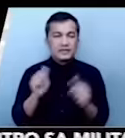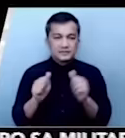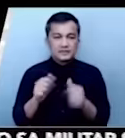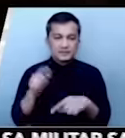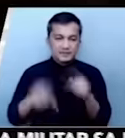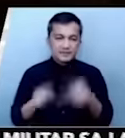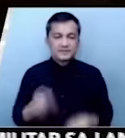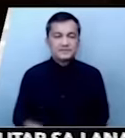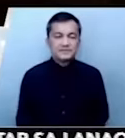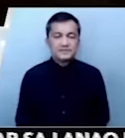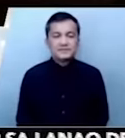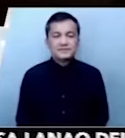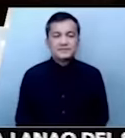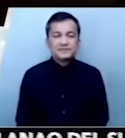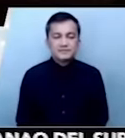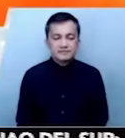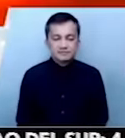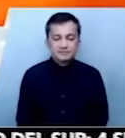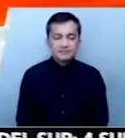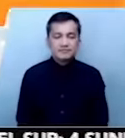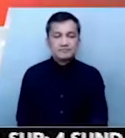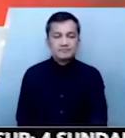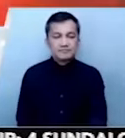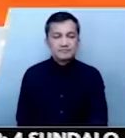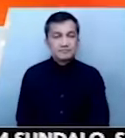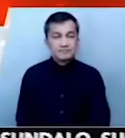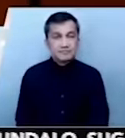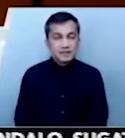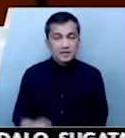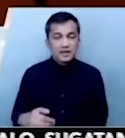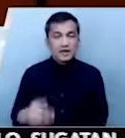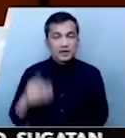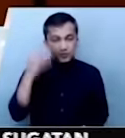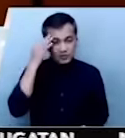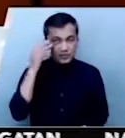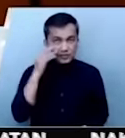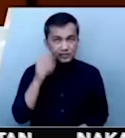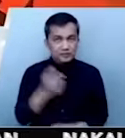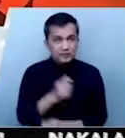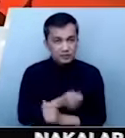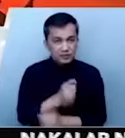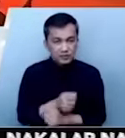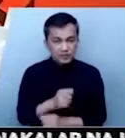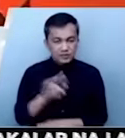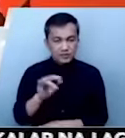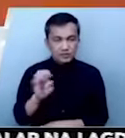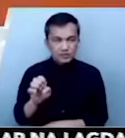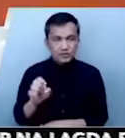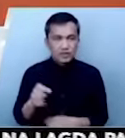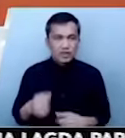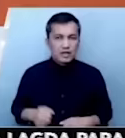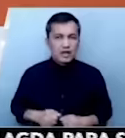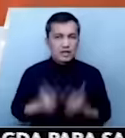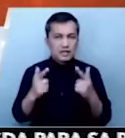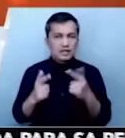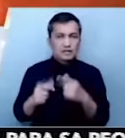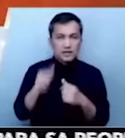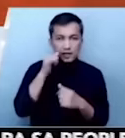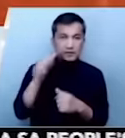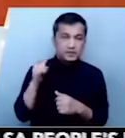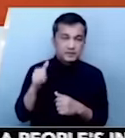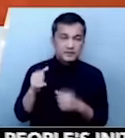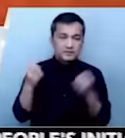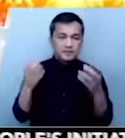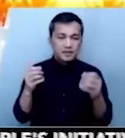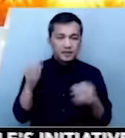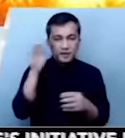Nabalot naman ng hiyawan ang Manila concert ng South Korean rock band na The Rose. Alive na alive ang Big Dome kagabi sa dami ng Pinoy